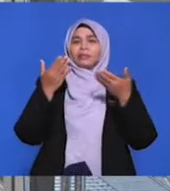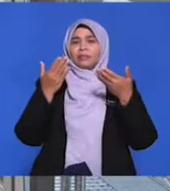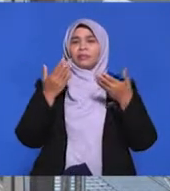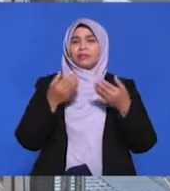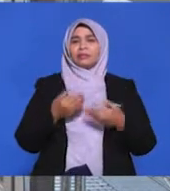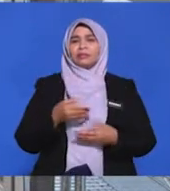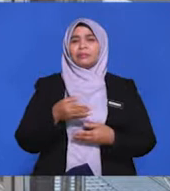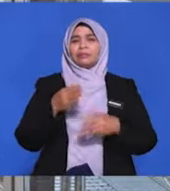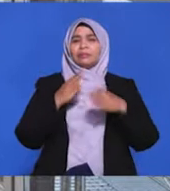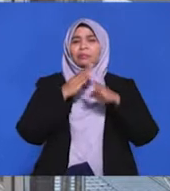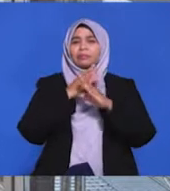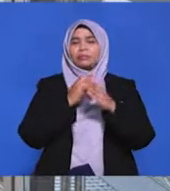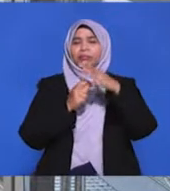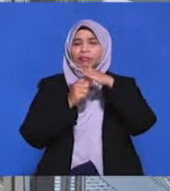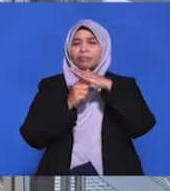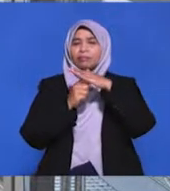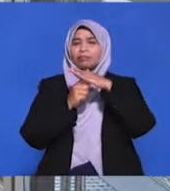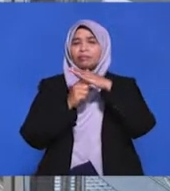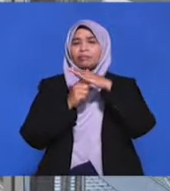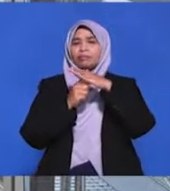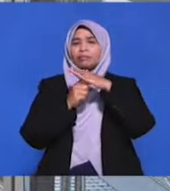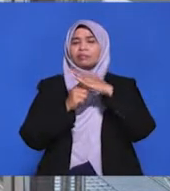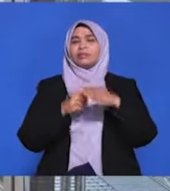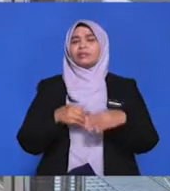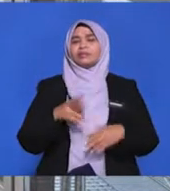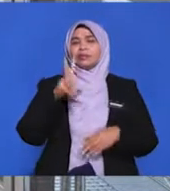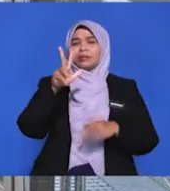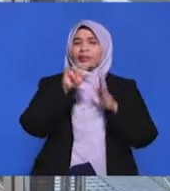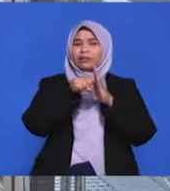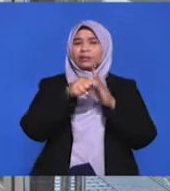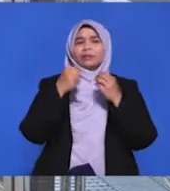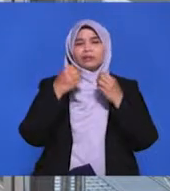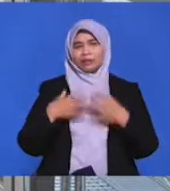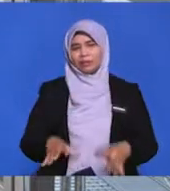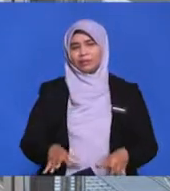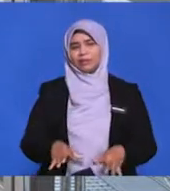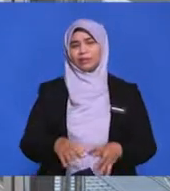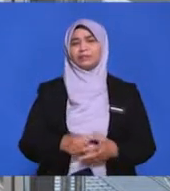dan tahan berapa lama tiga saat kemudian lepaskan